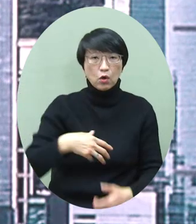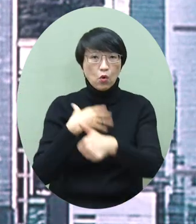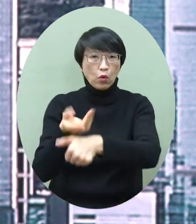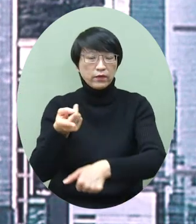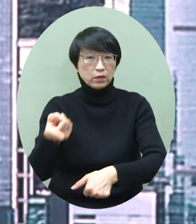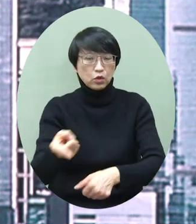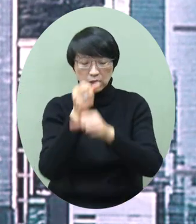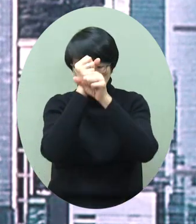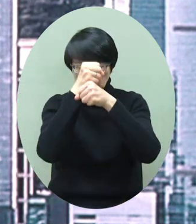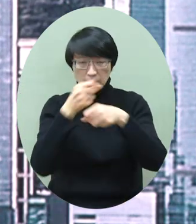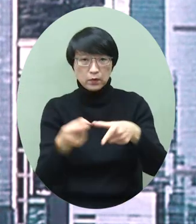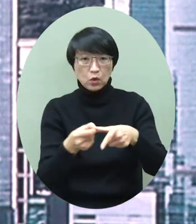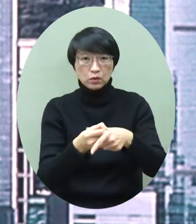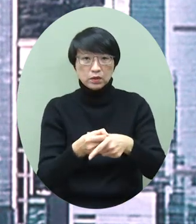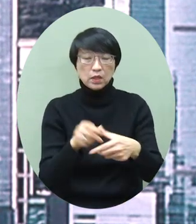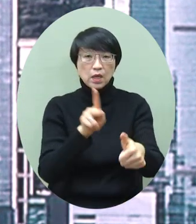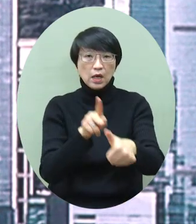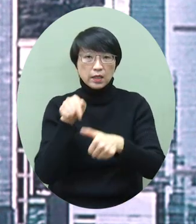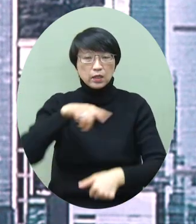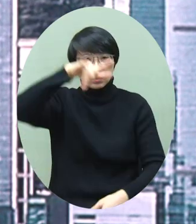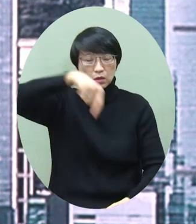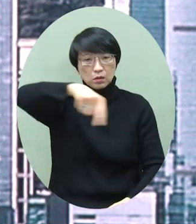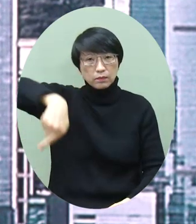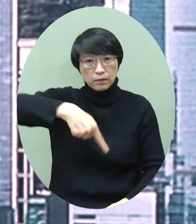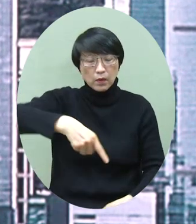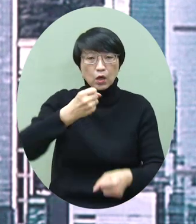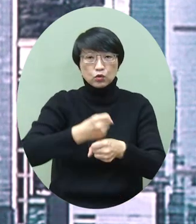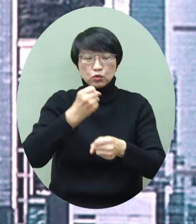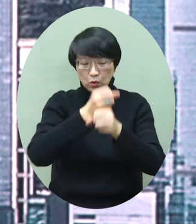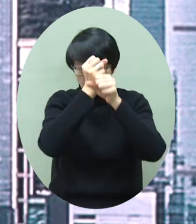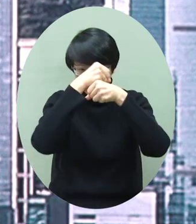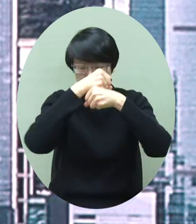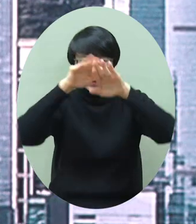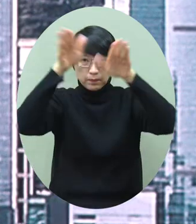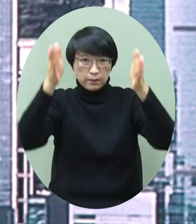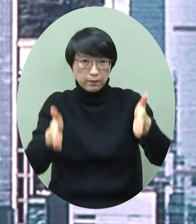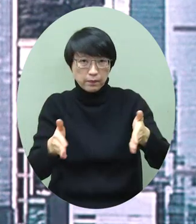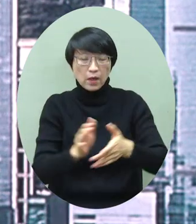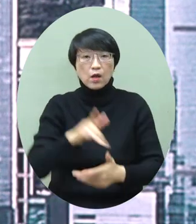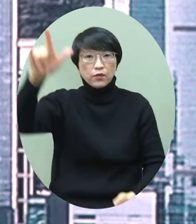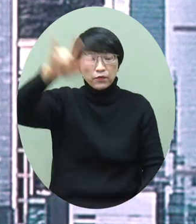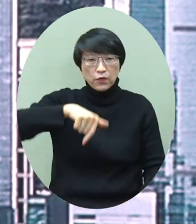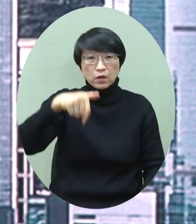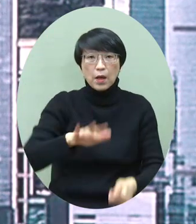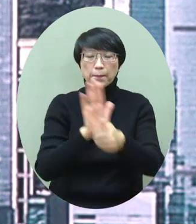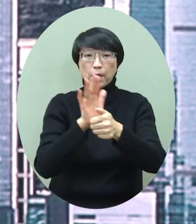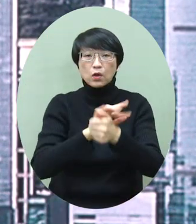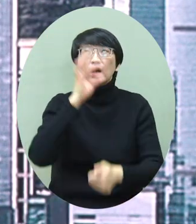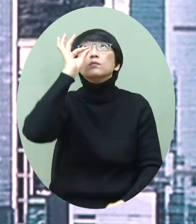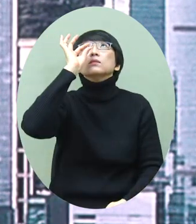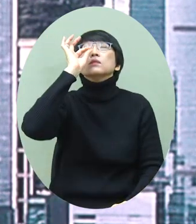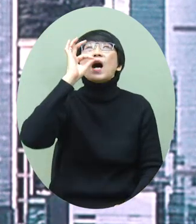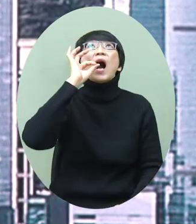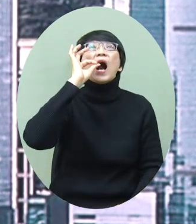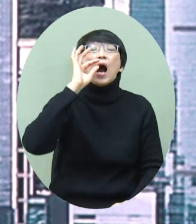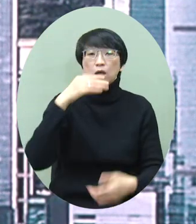辦商利用喺機場內咧設立實驗室。咁咧就為抵港人士所採集嘅樣本就進行